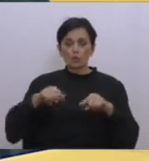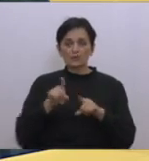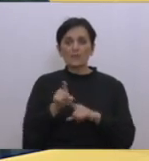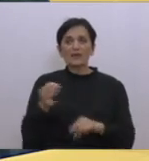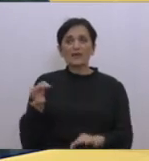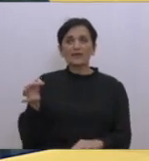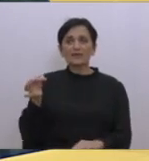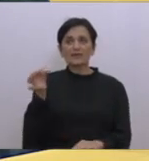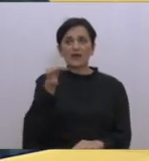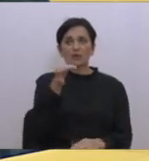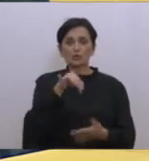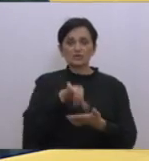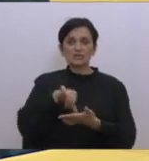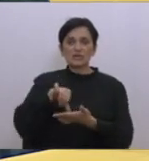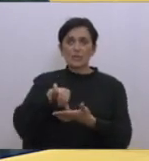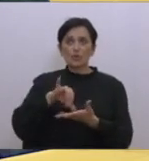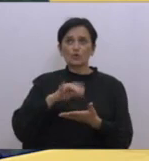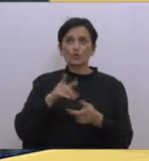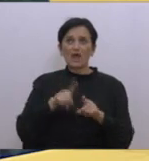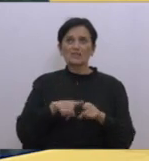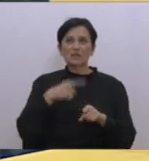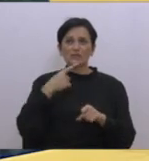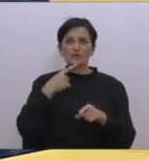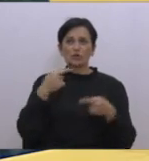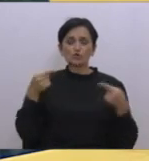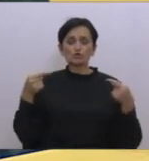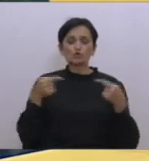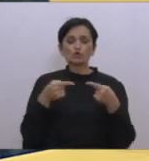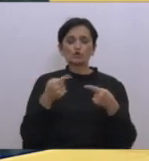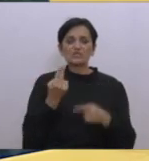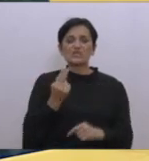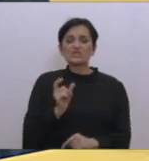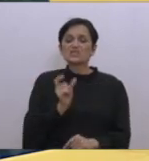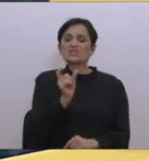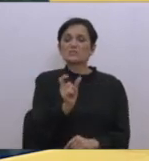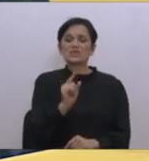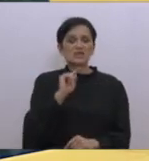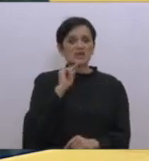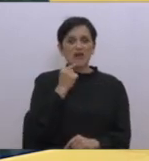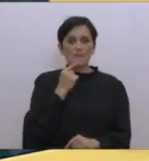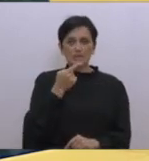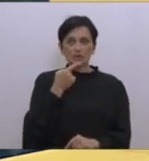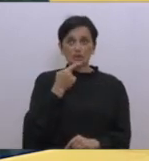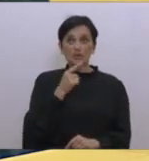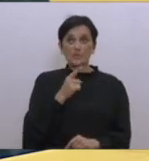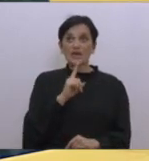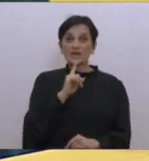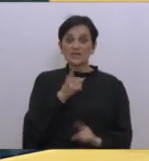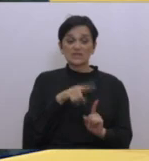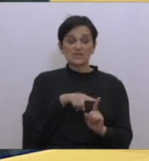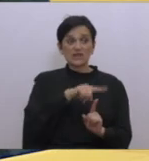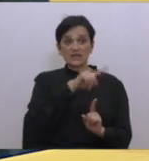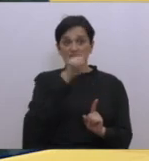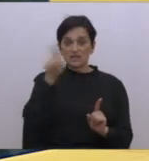რეგიონული წარმომადგენლობები. Ასე ვთქვათ, ზუსტი ციფრი გამიჭირდება რომ გითხრათ, მაგრამ წლის განმავლობაში